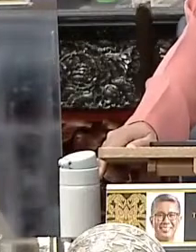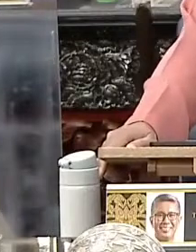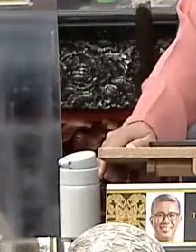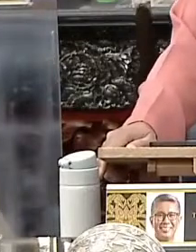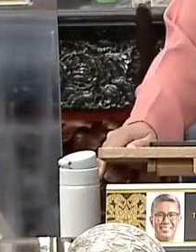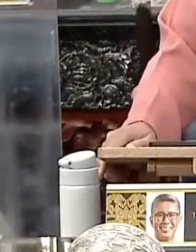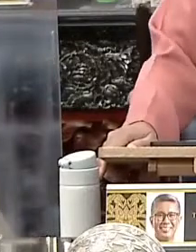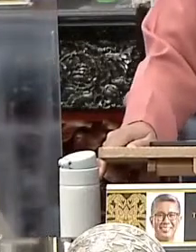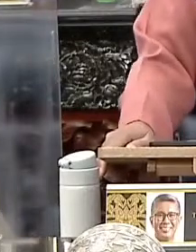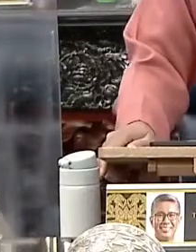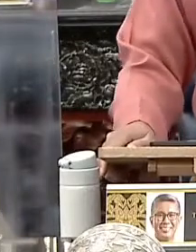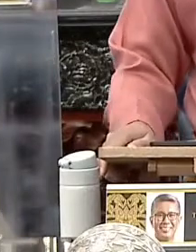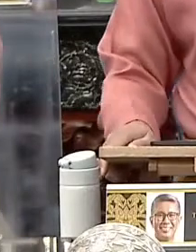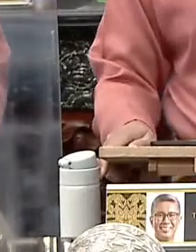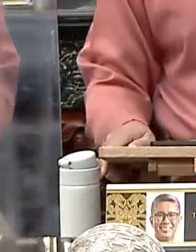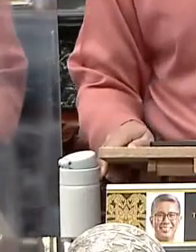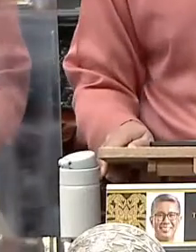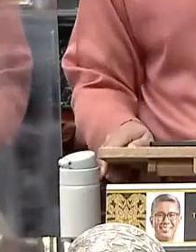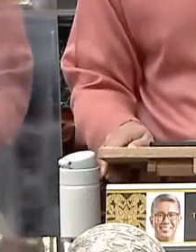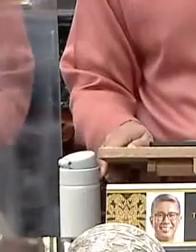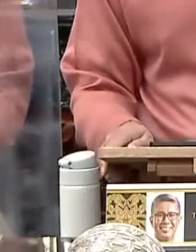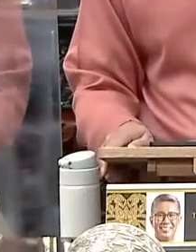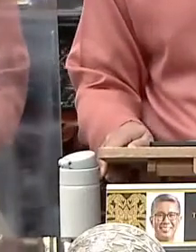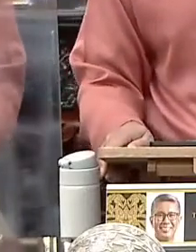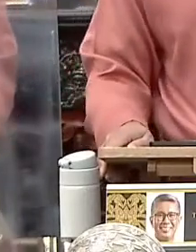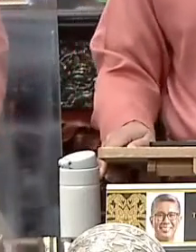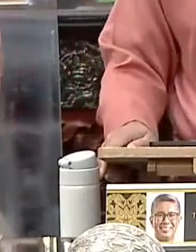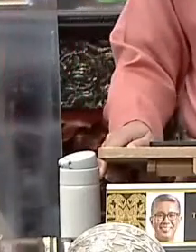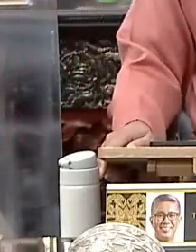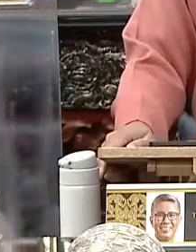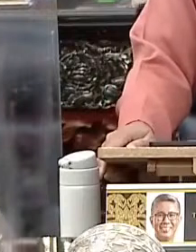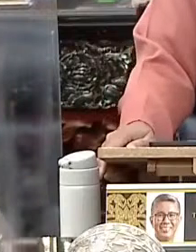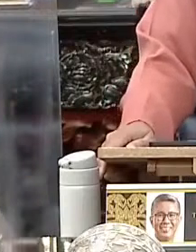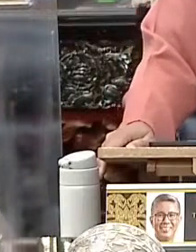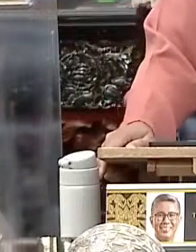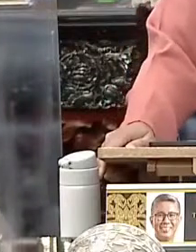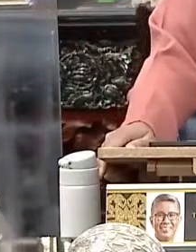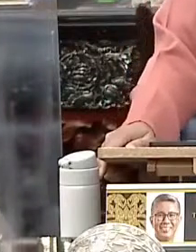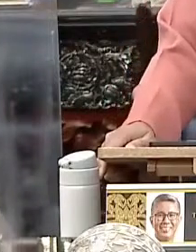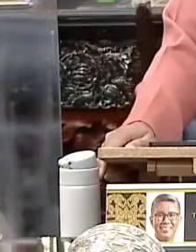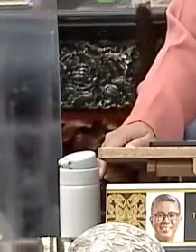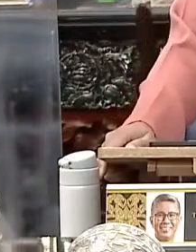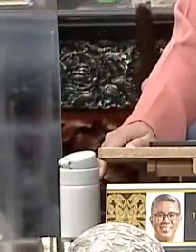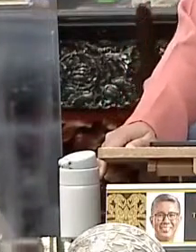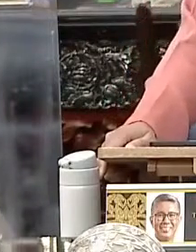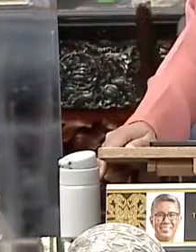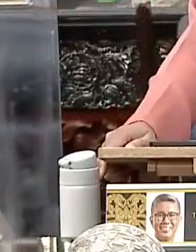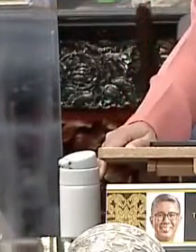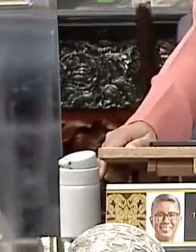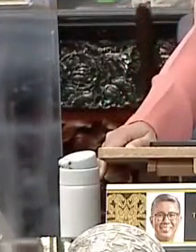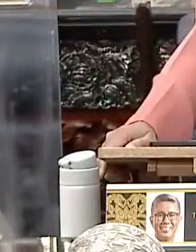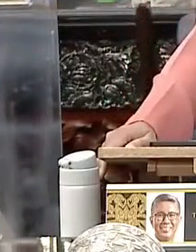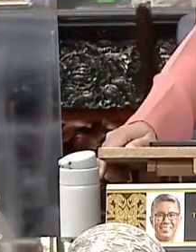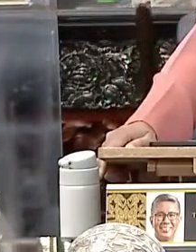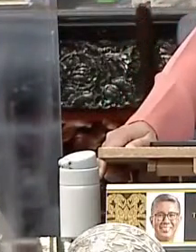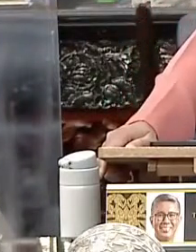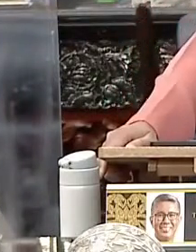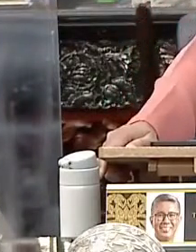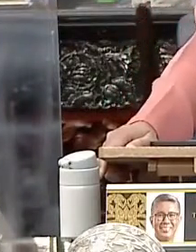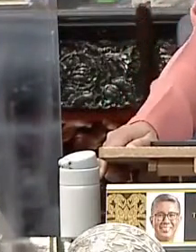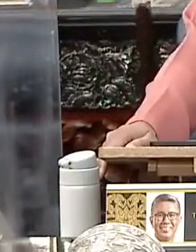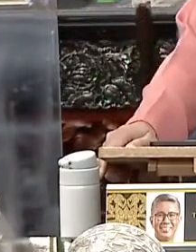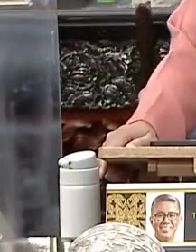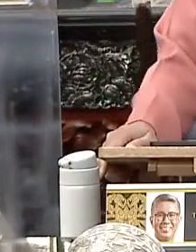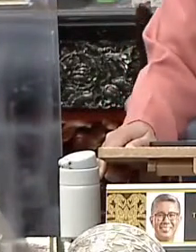untuk enam bulan pertama setiap mudahan moratorium sehingga 6 bulan menyadari kepentingan sumbangan Gerakan